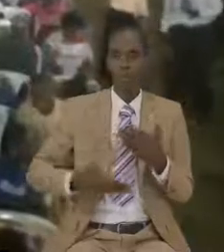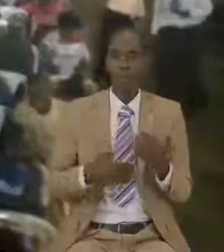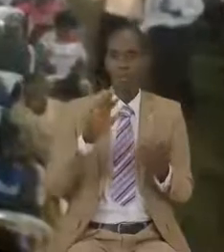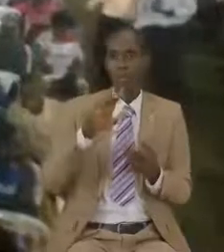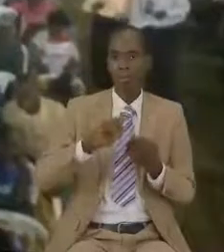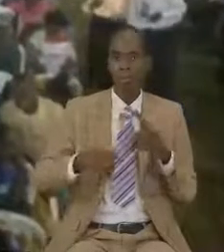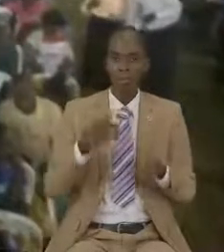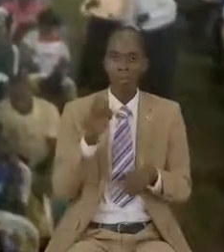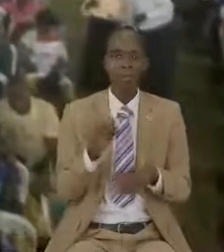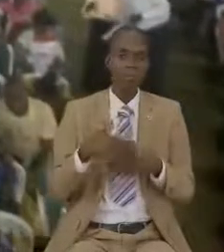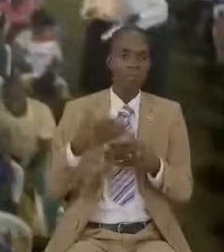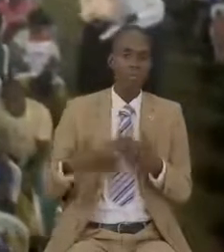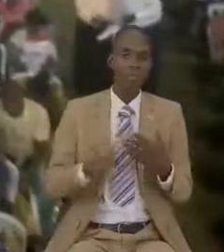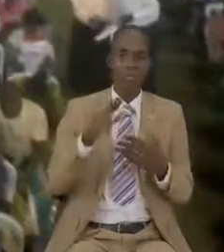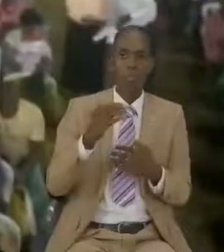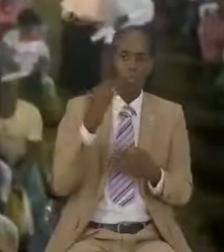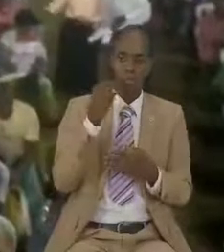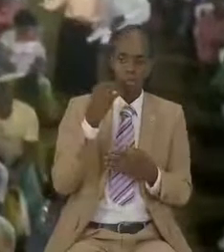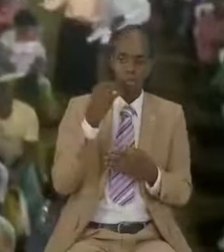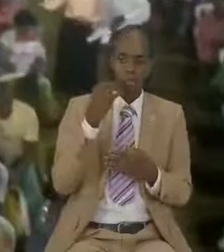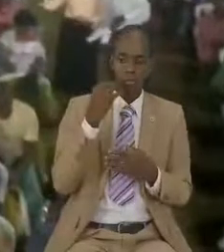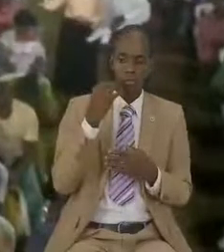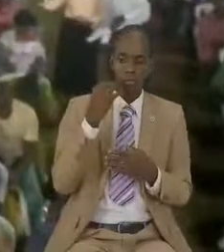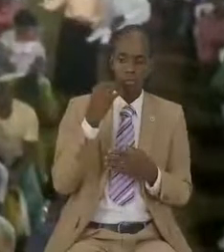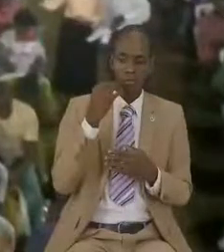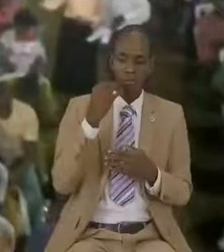voisins, amenez-les.